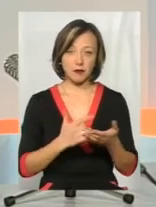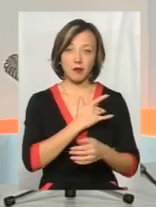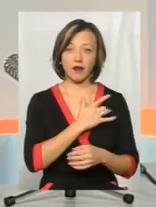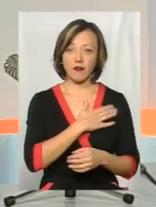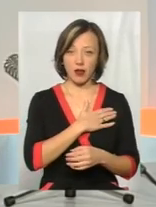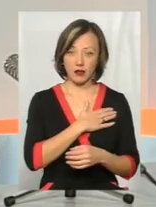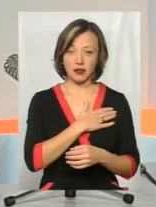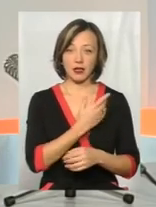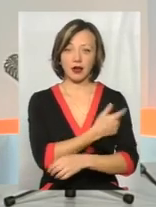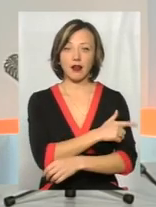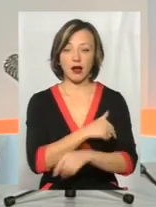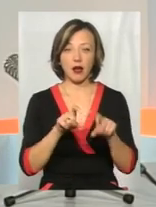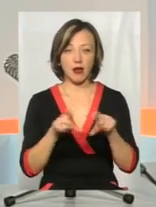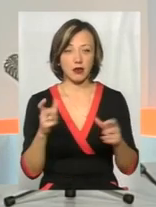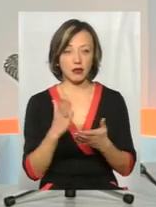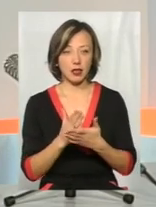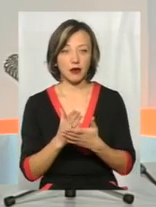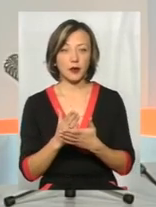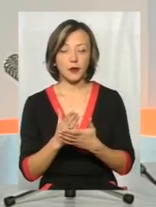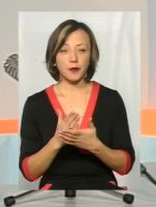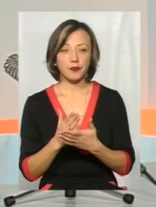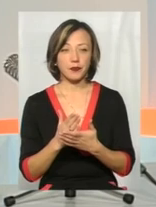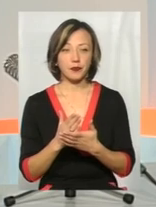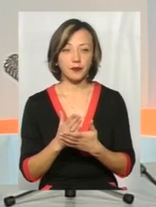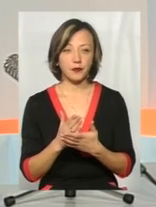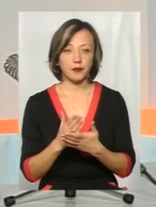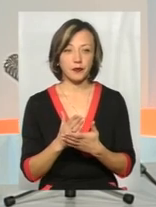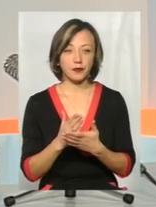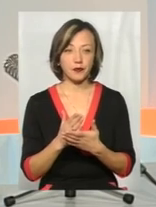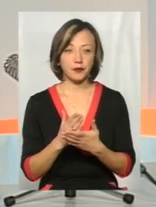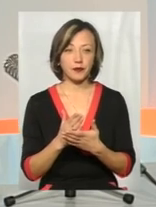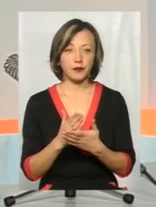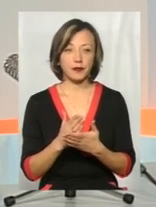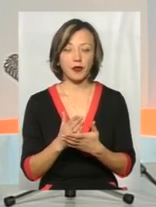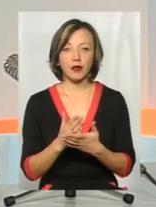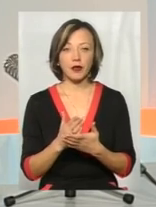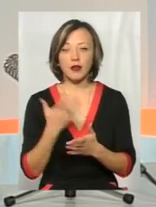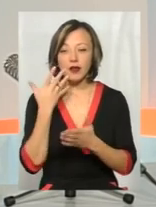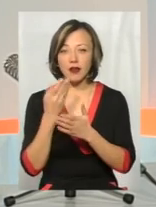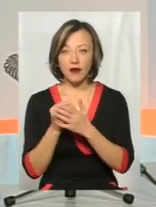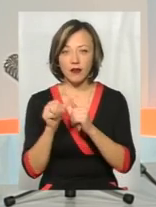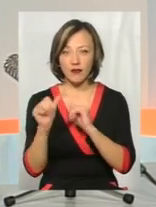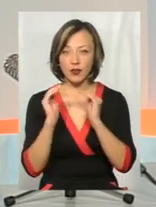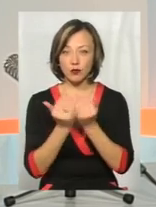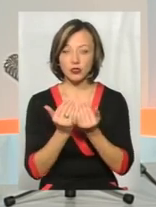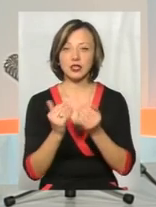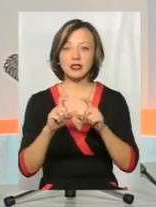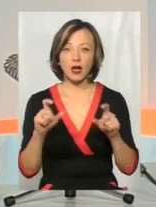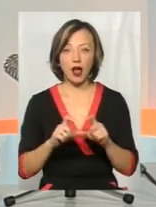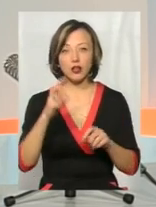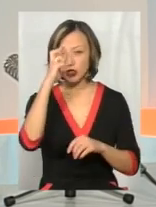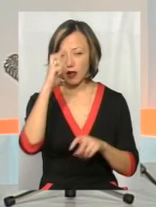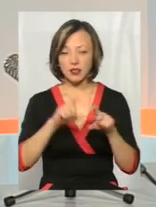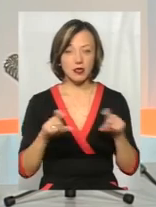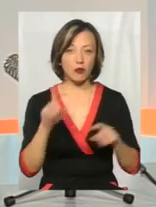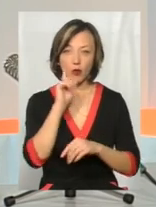приватних лікарнях, є в якихось відомчих закладах. Вони є, але в державних